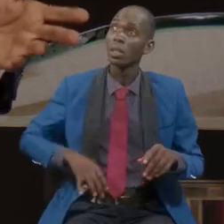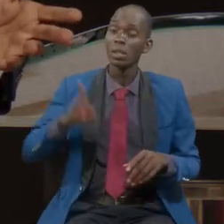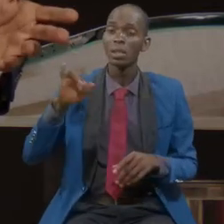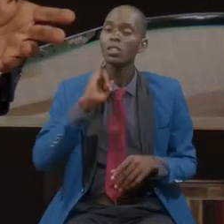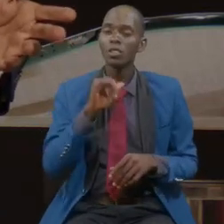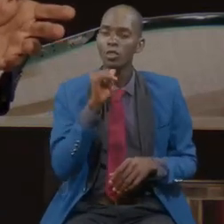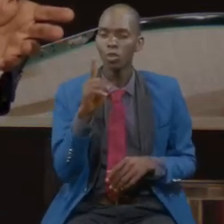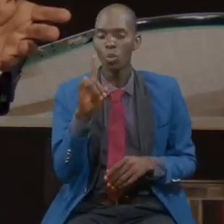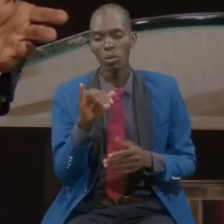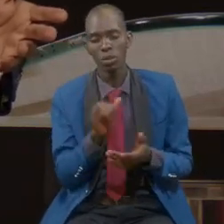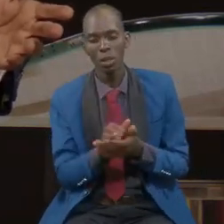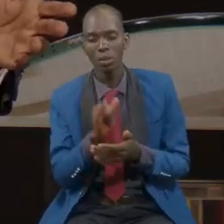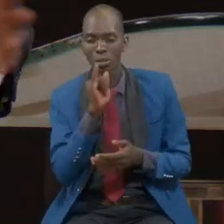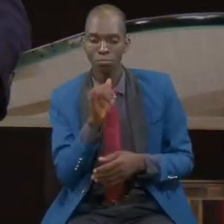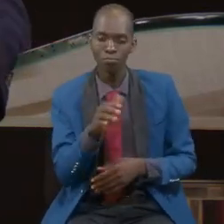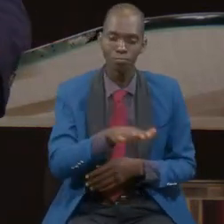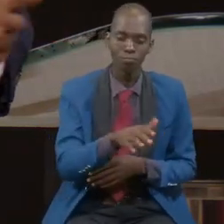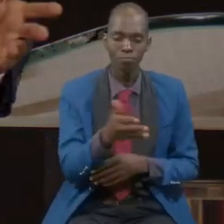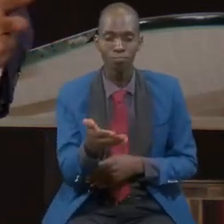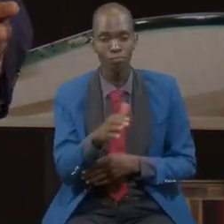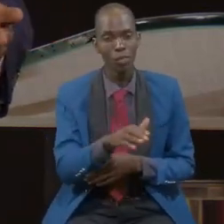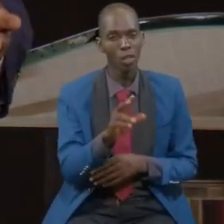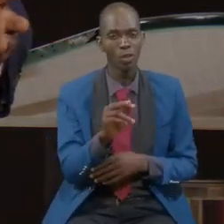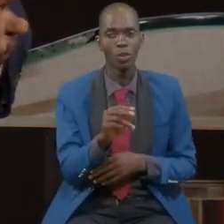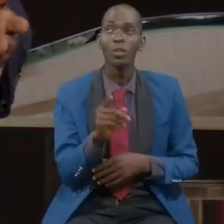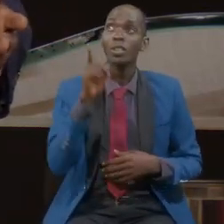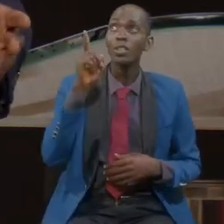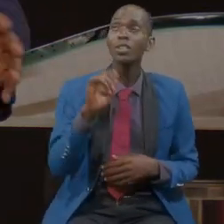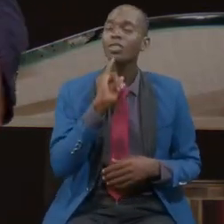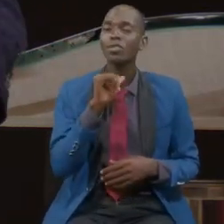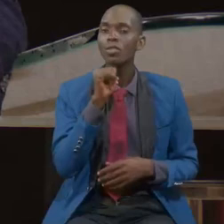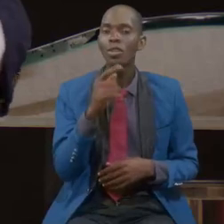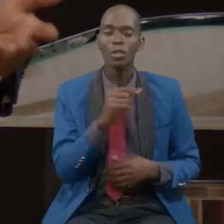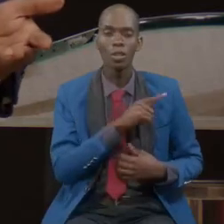n'est pas un Christ qui change. Le Seigneur